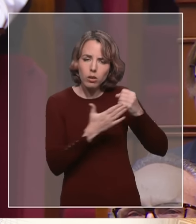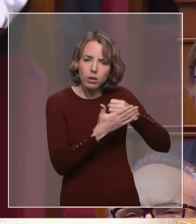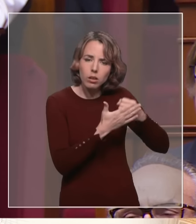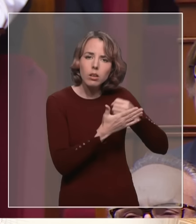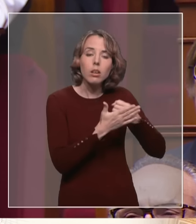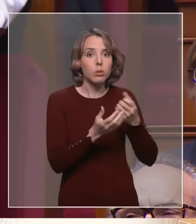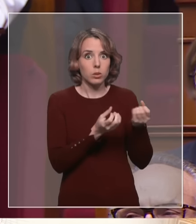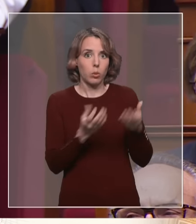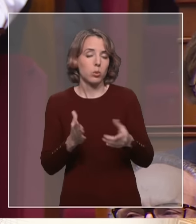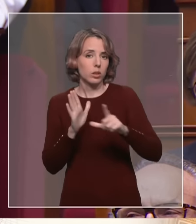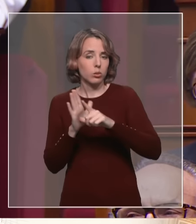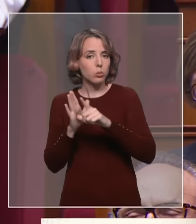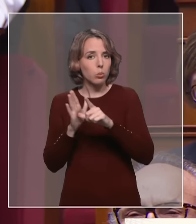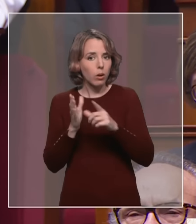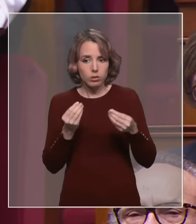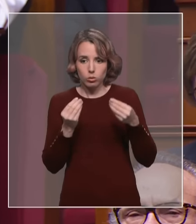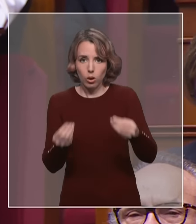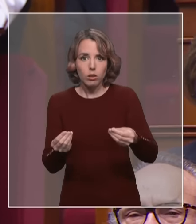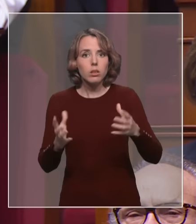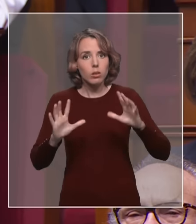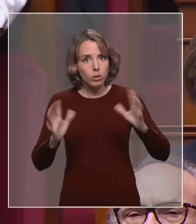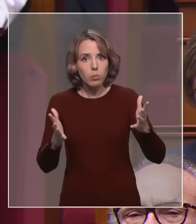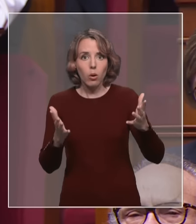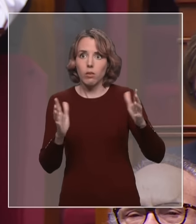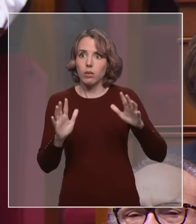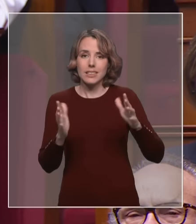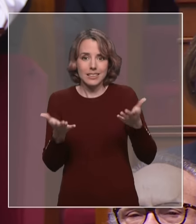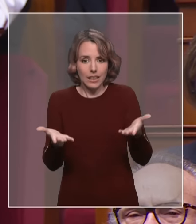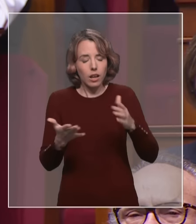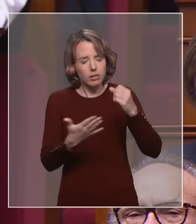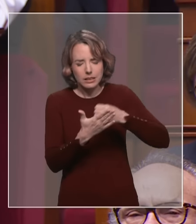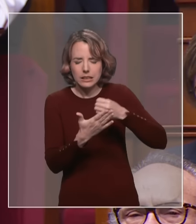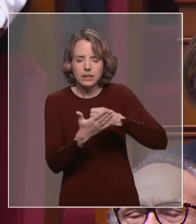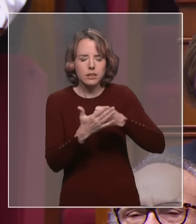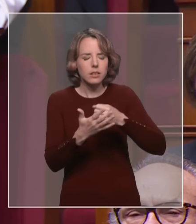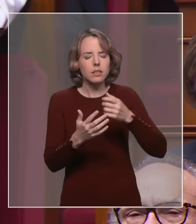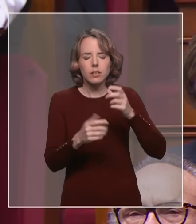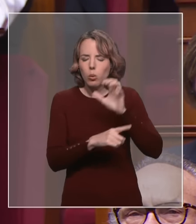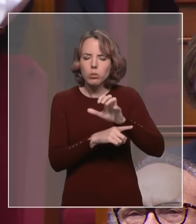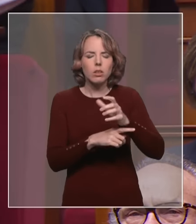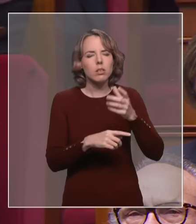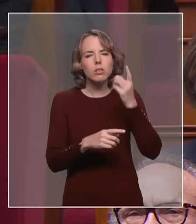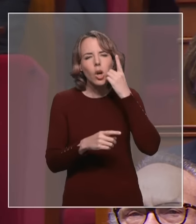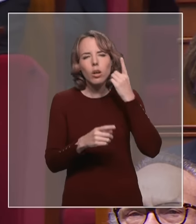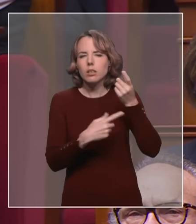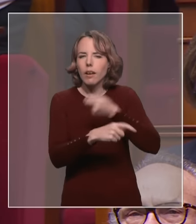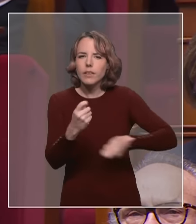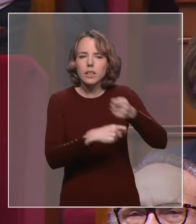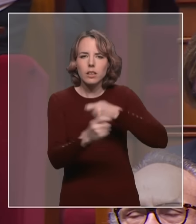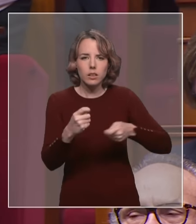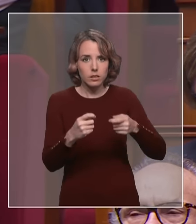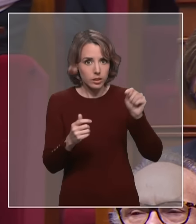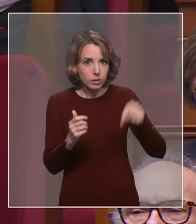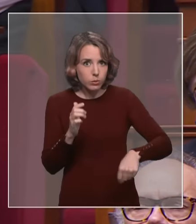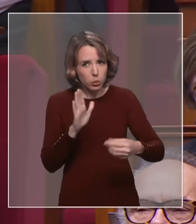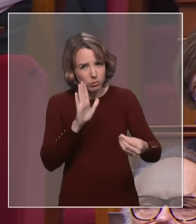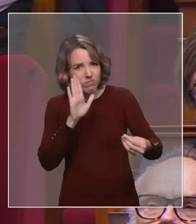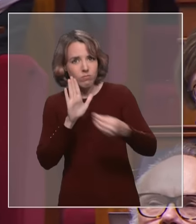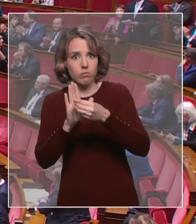pour sortir la France du piège du narcotrafic est déjà sur la table. Qu'attend le gouvernement pour inscrire ce texte à l'ordre du